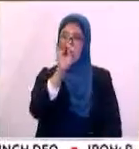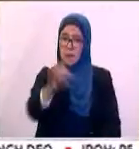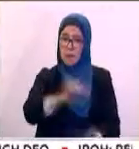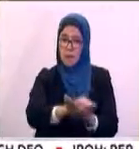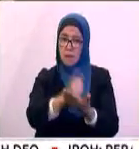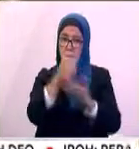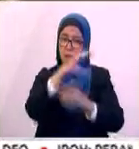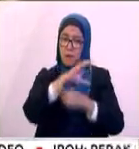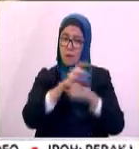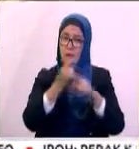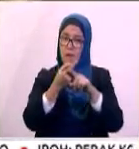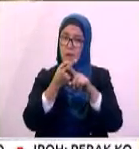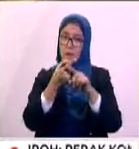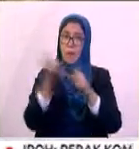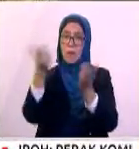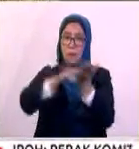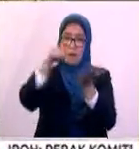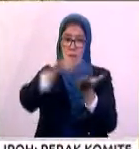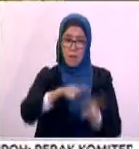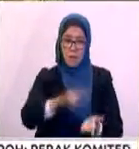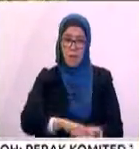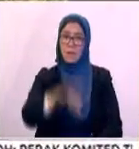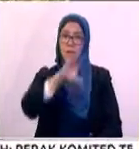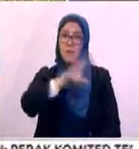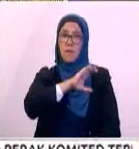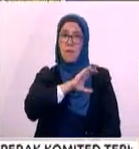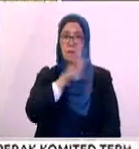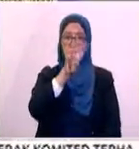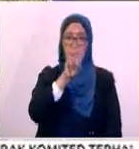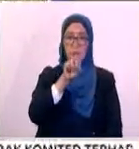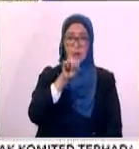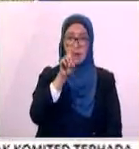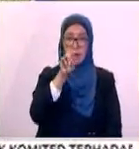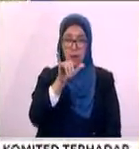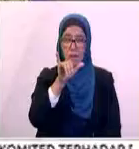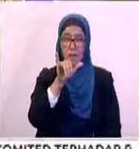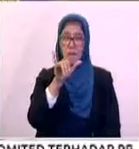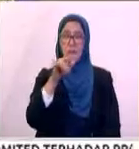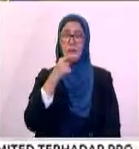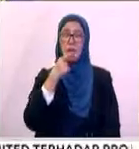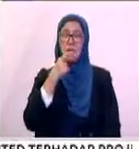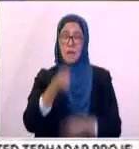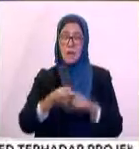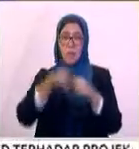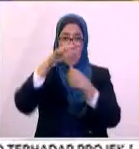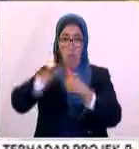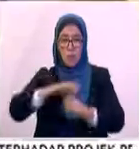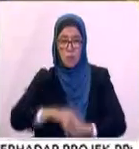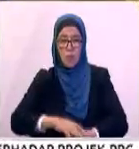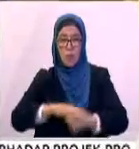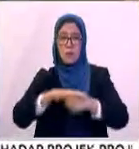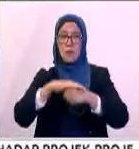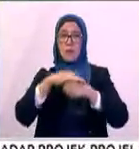yang membuat kenyataan berbentuk penghinaan terhadap Nabi Muhammad di laman Facebook.